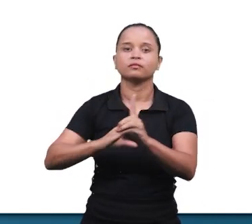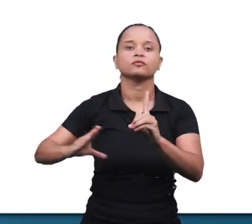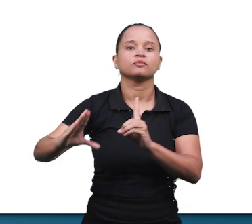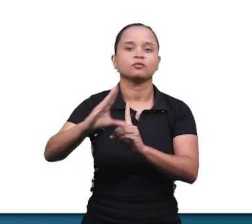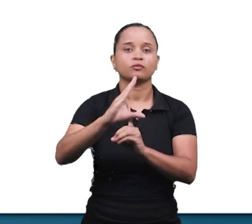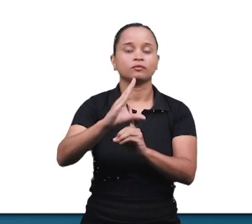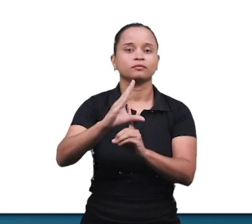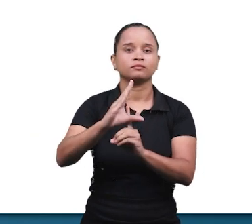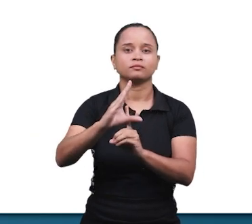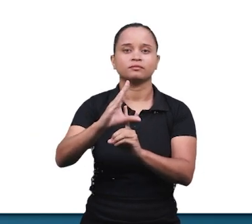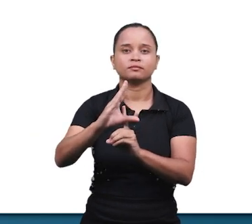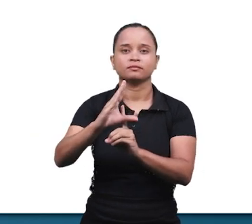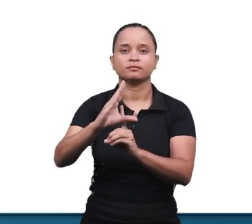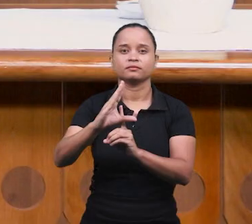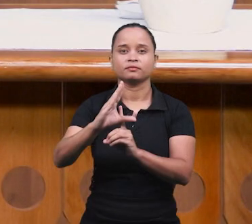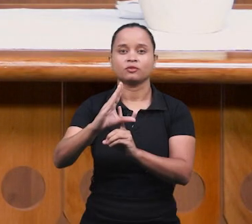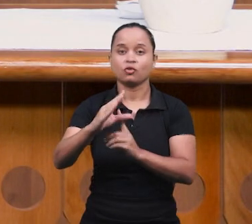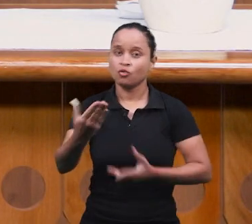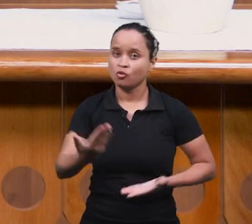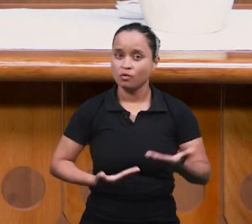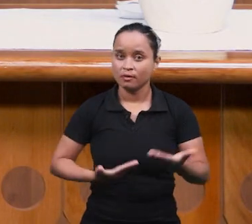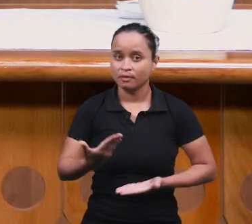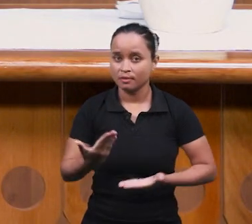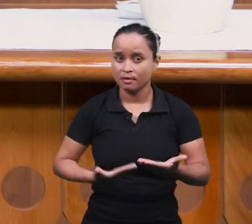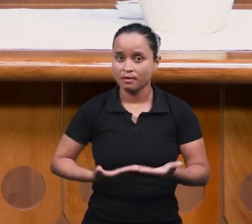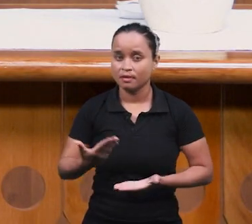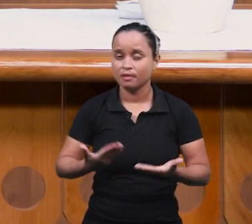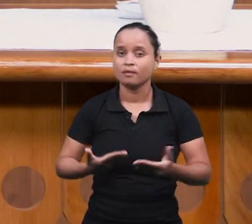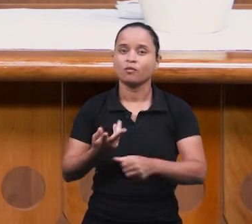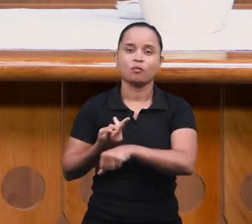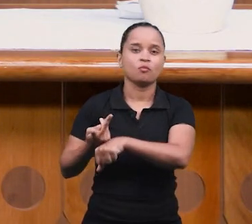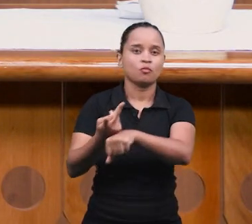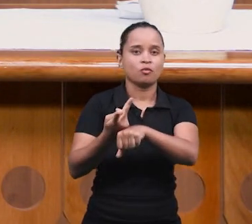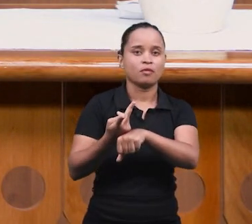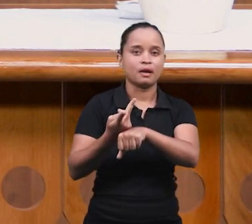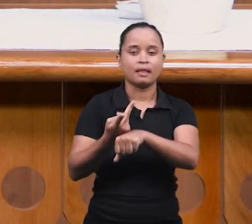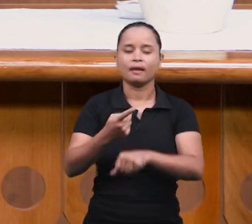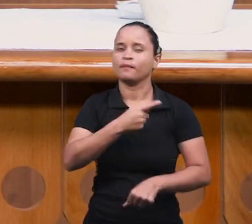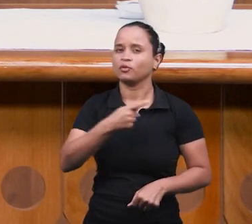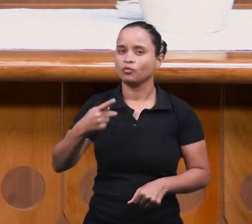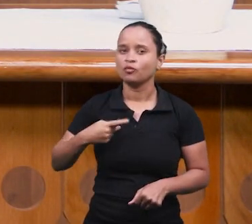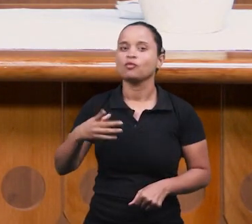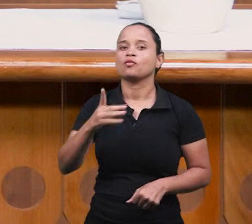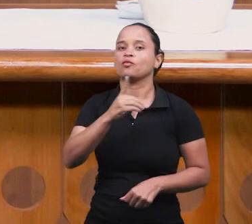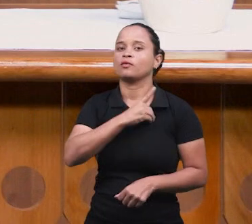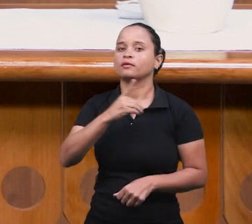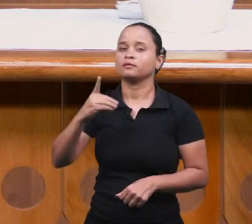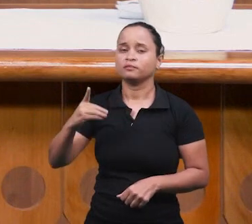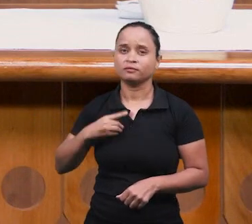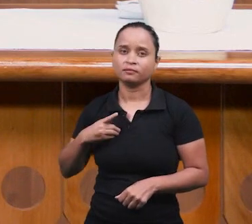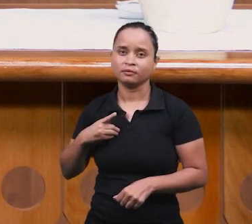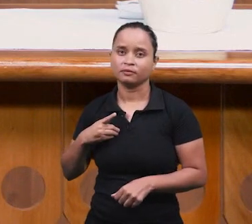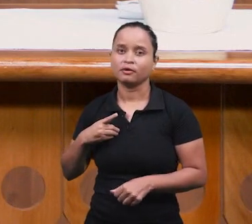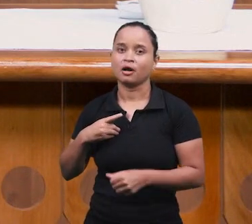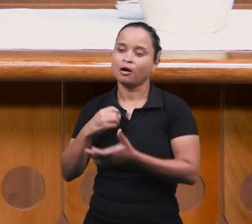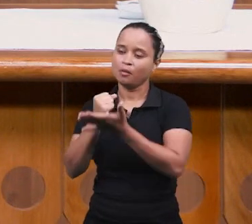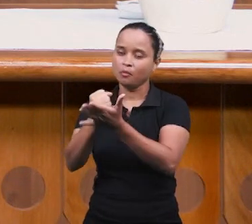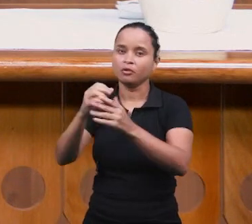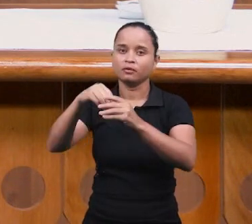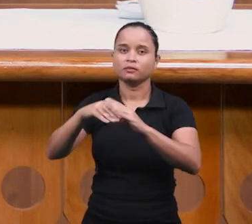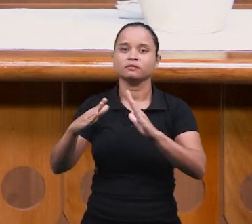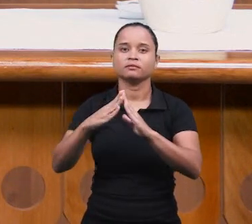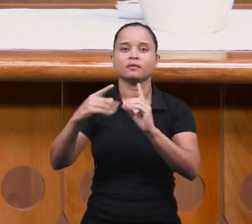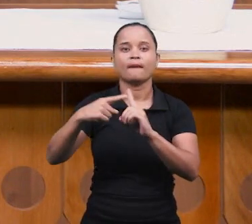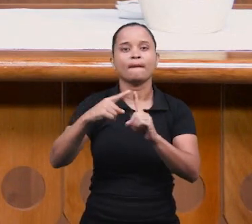culte. Les membres vont chercher leur pasteur, les diacres, l'assistance locale de